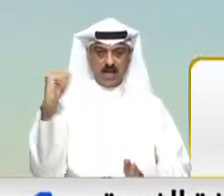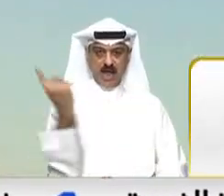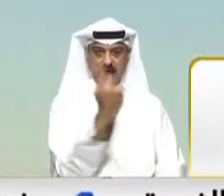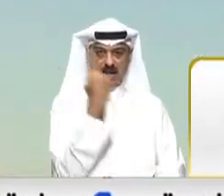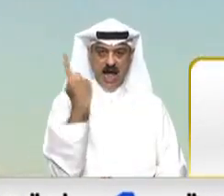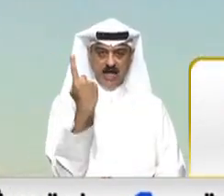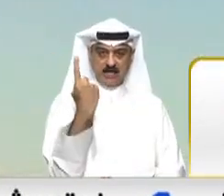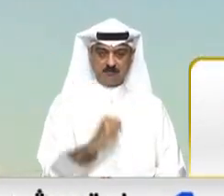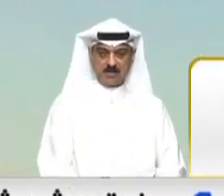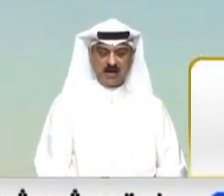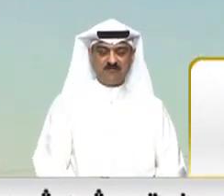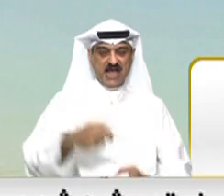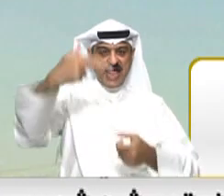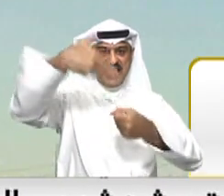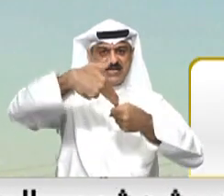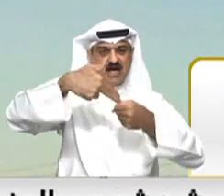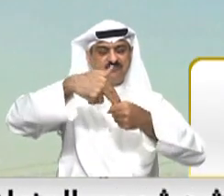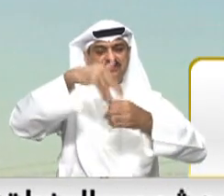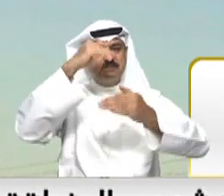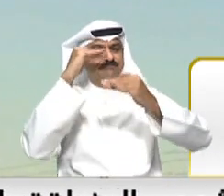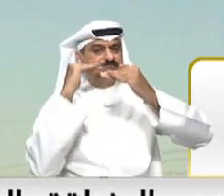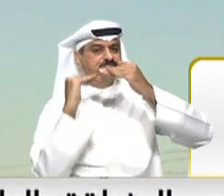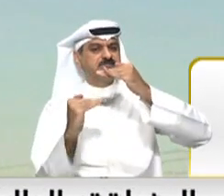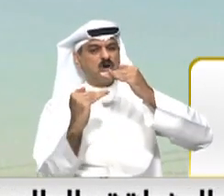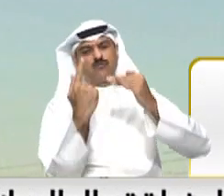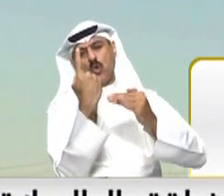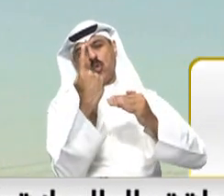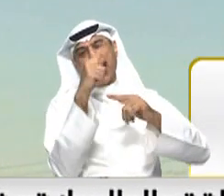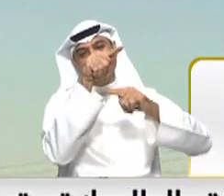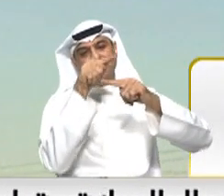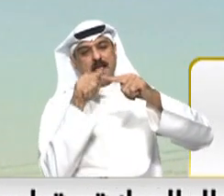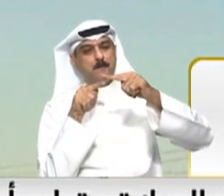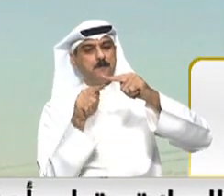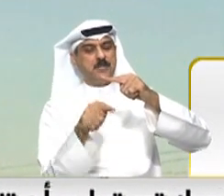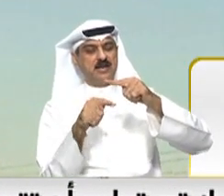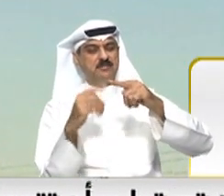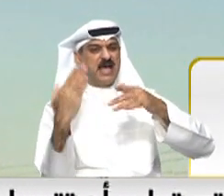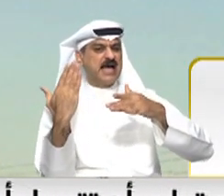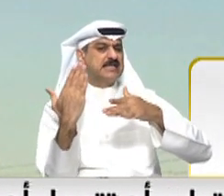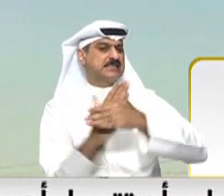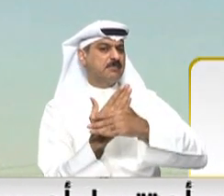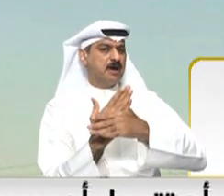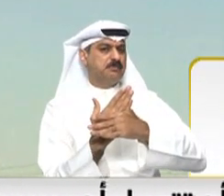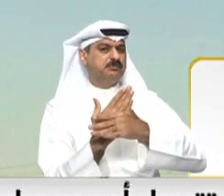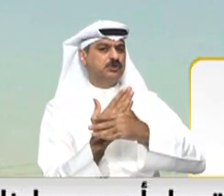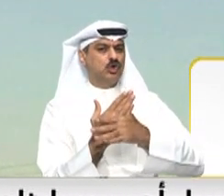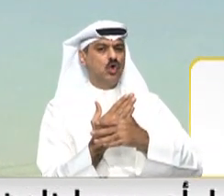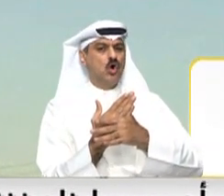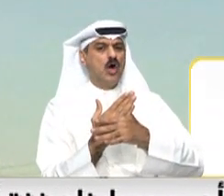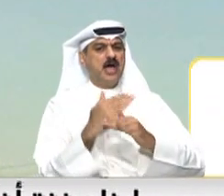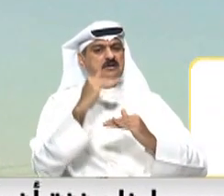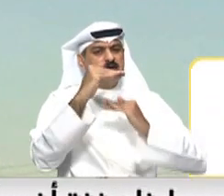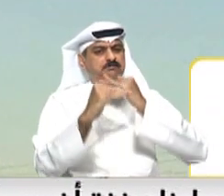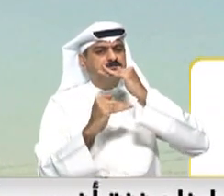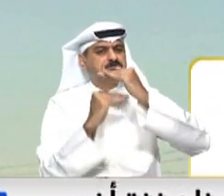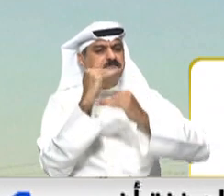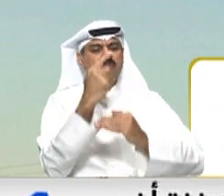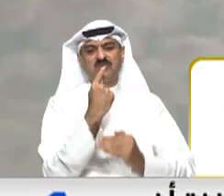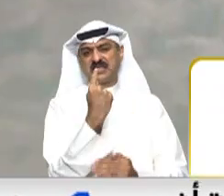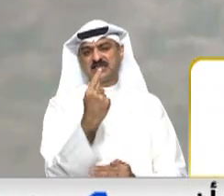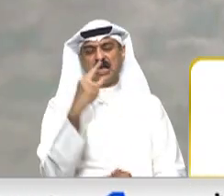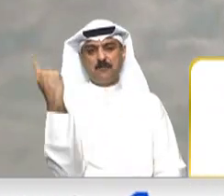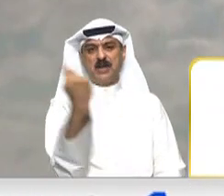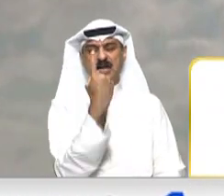فقد تراجعت أسعار النفط نحو 1% وسط مخاوف من تباطؤ نمو الطلب العالمي على الخام بفعل